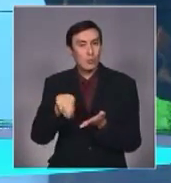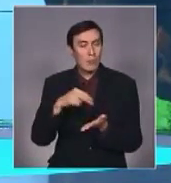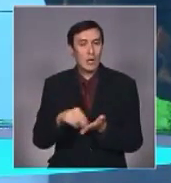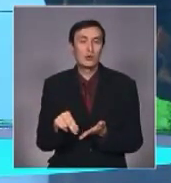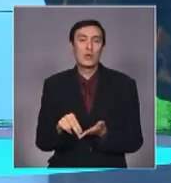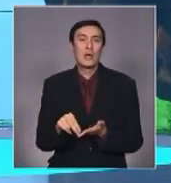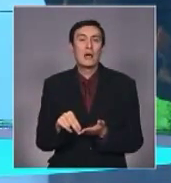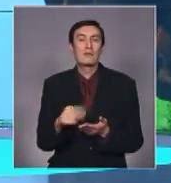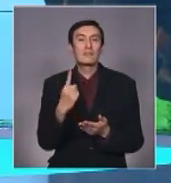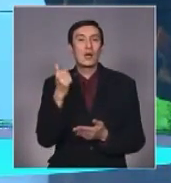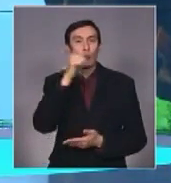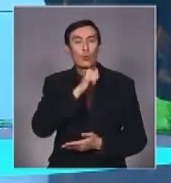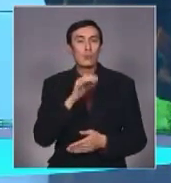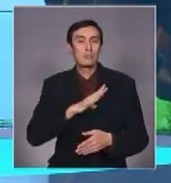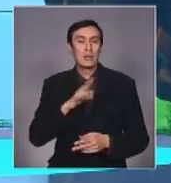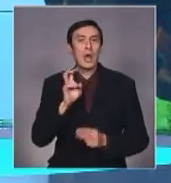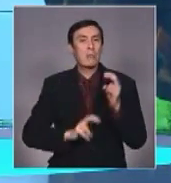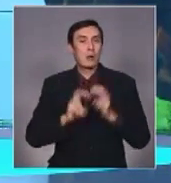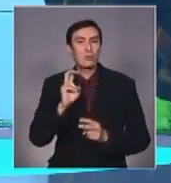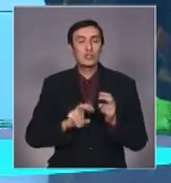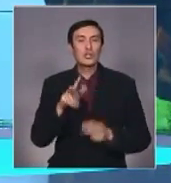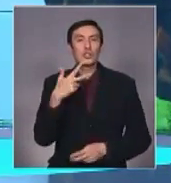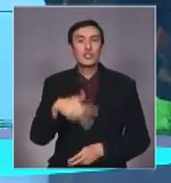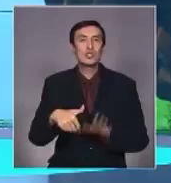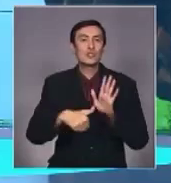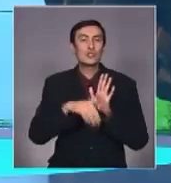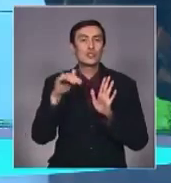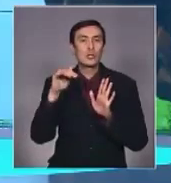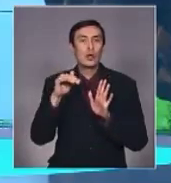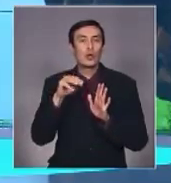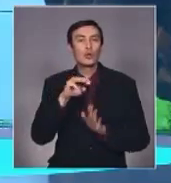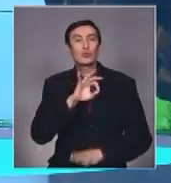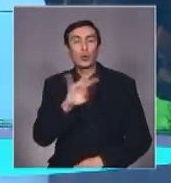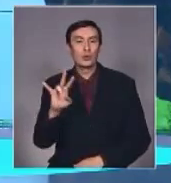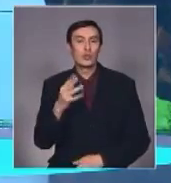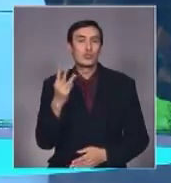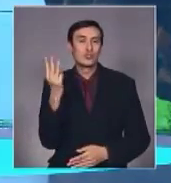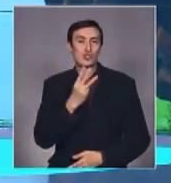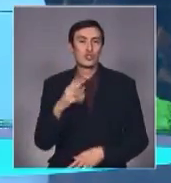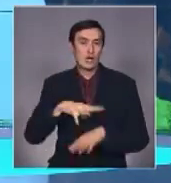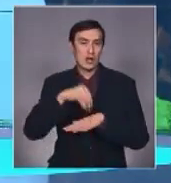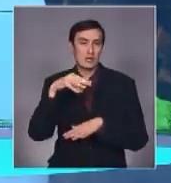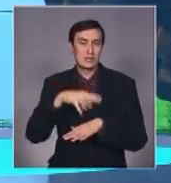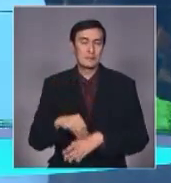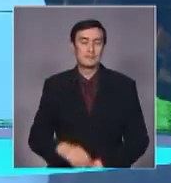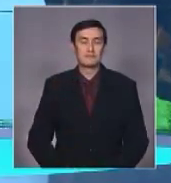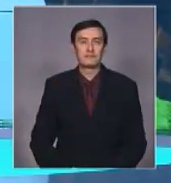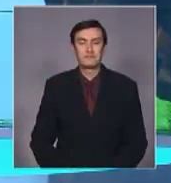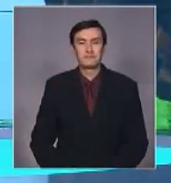односельчан. За год на ферме обработали 36 тонн шерсти. Татьяна Ковалева продолжит.